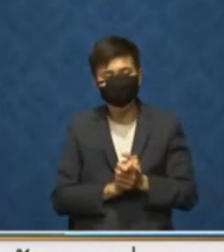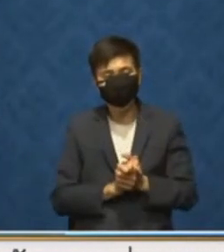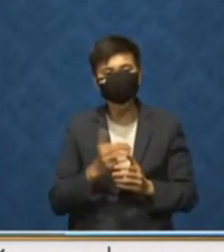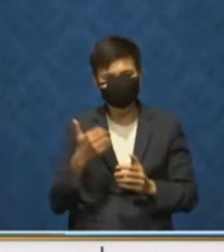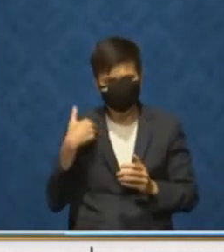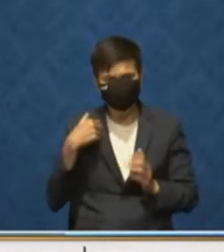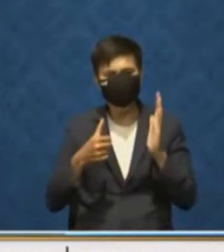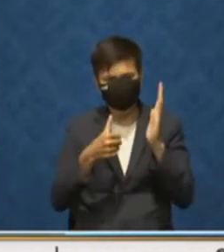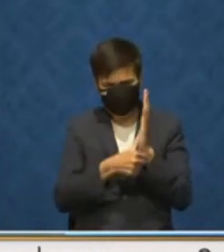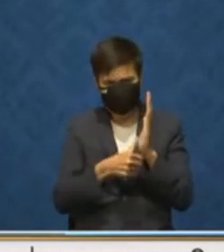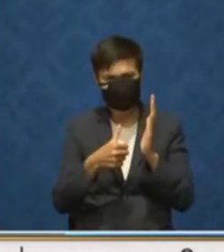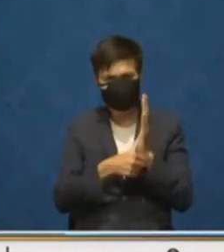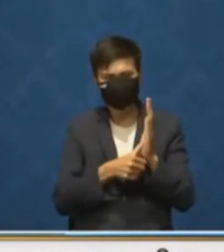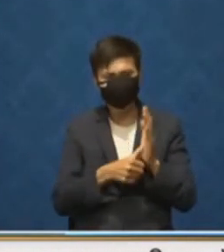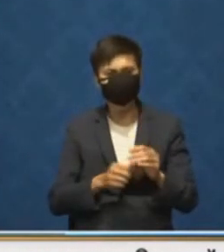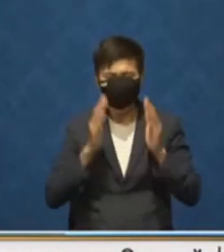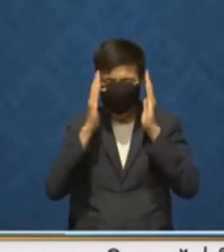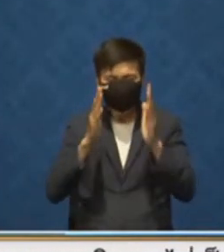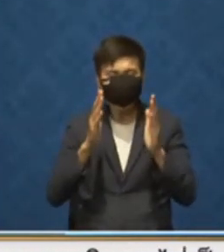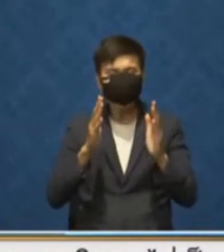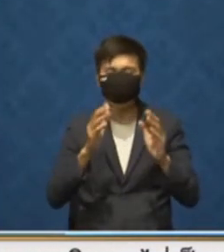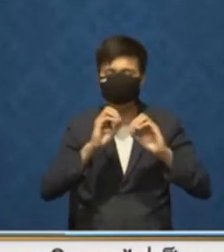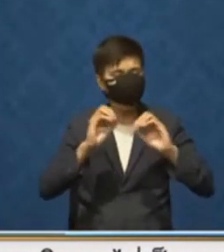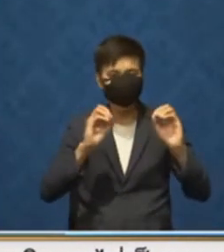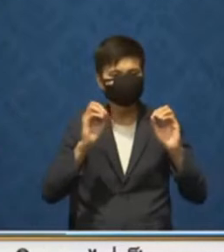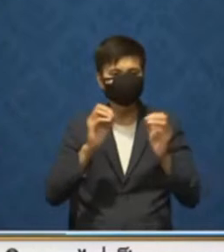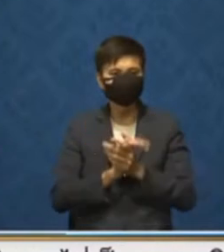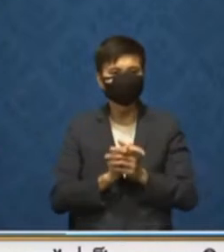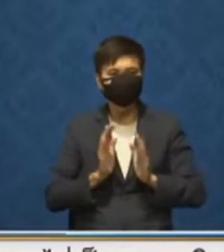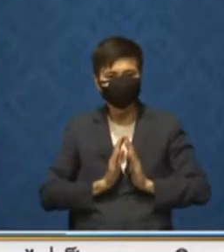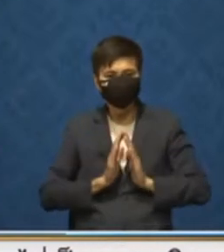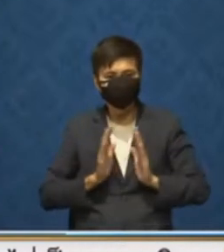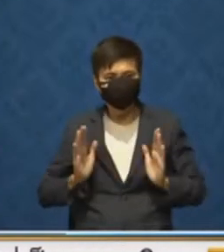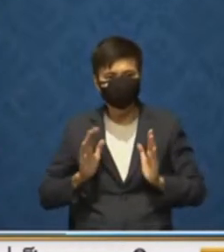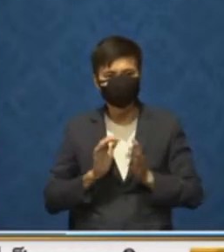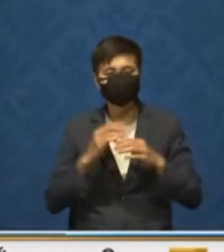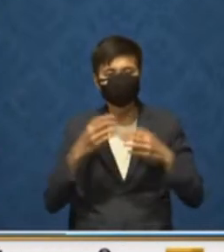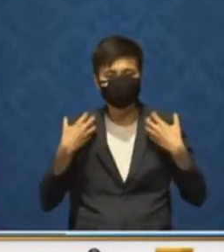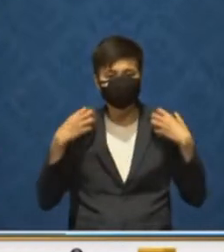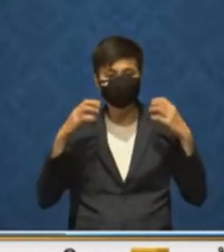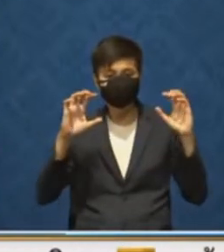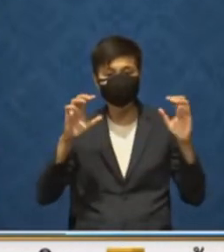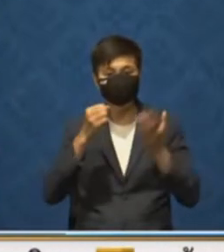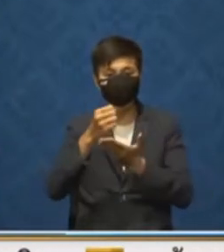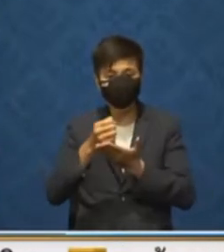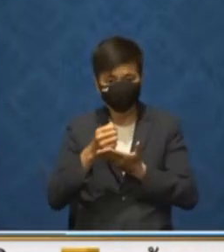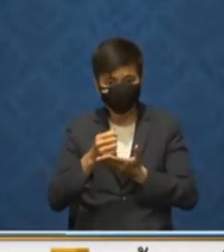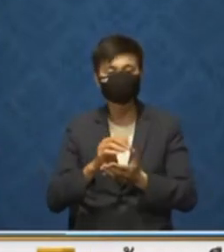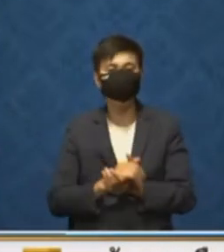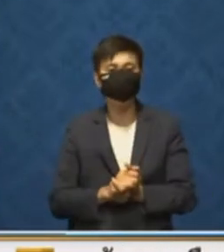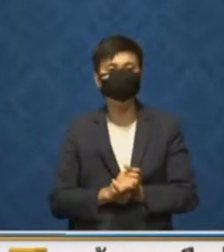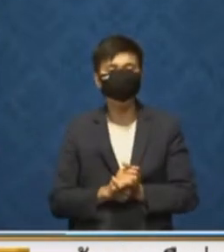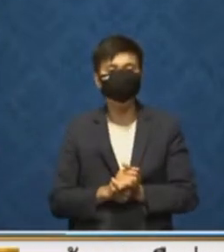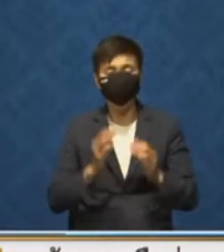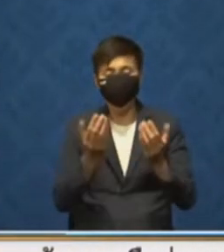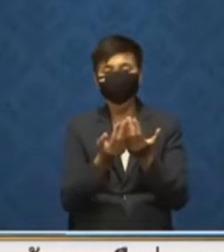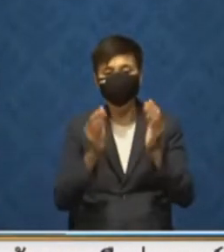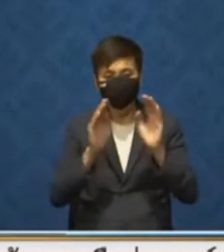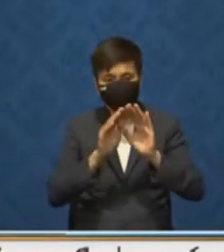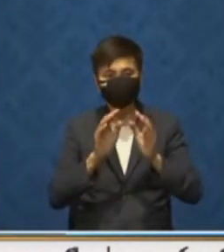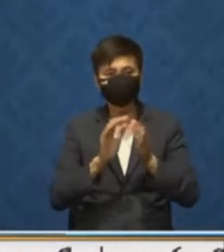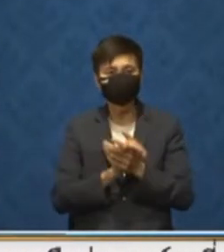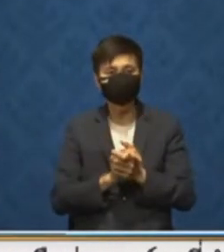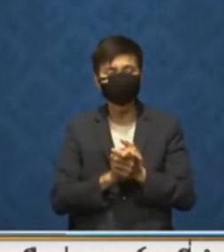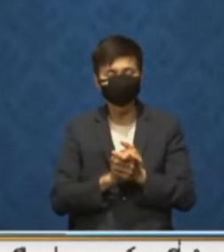สีโดนไม่ดีตั้งใจก็ขอบคุณนะขอบคุณรัฐบาลที่ว่าช่วยเหลือครอบครัวถ้าเราชื่อว่าให้ดี